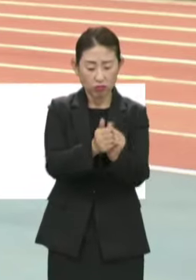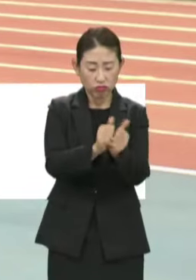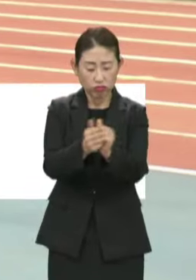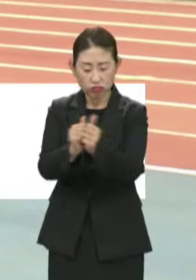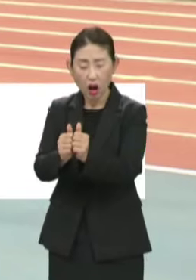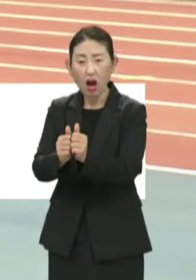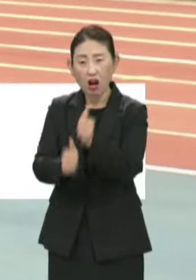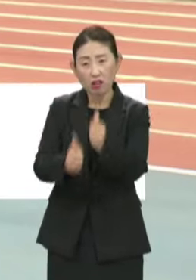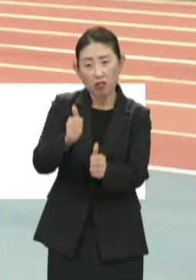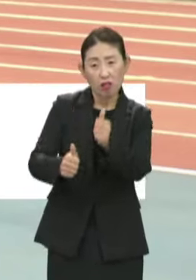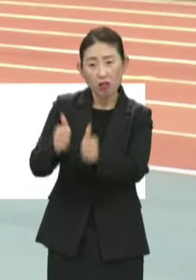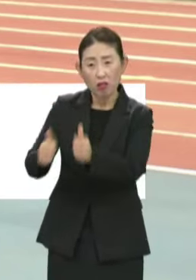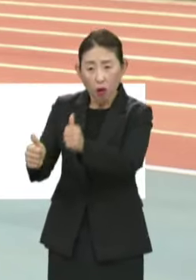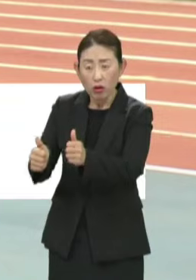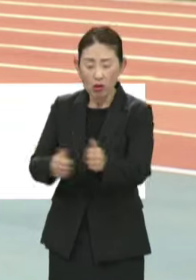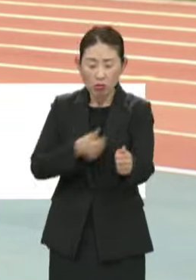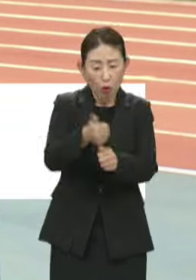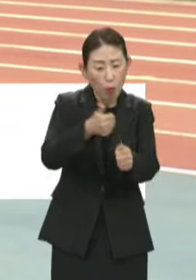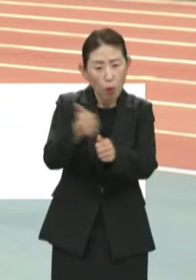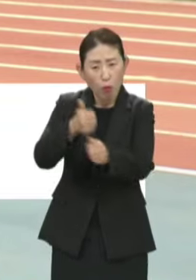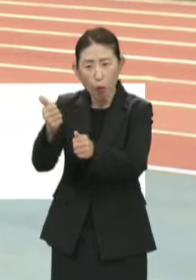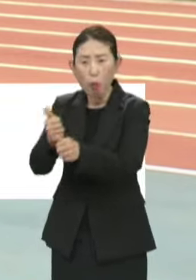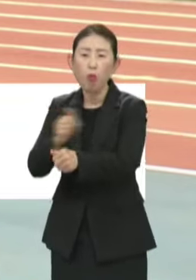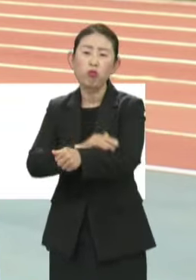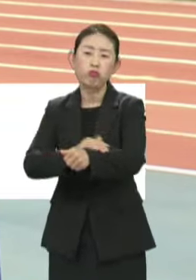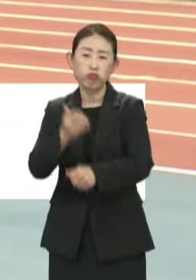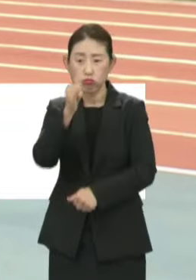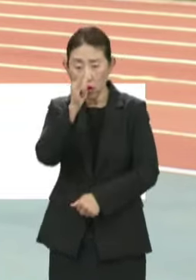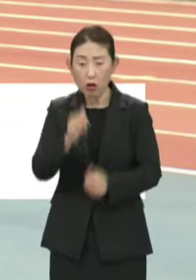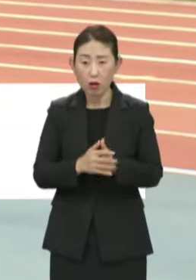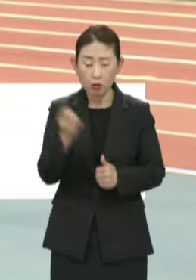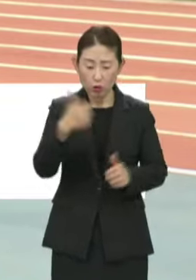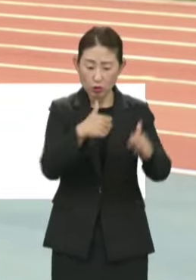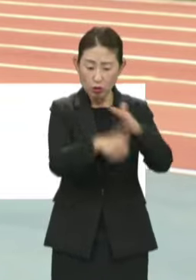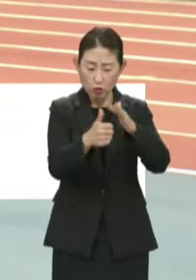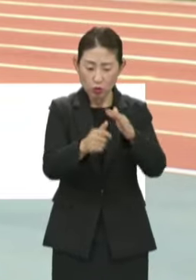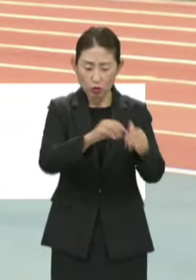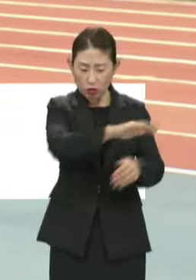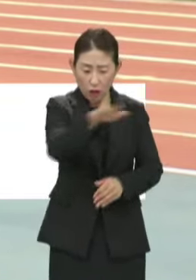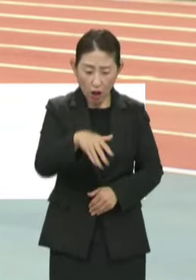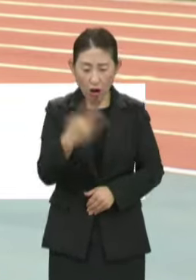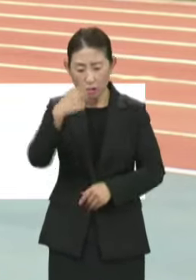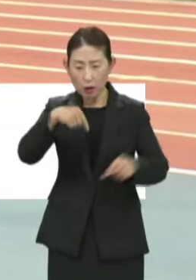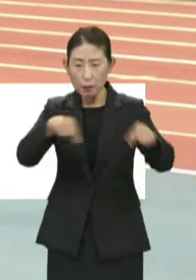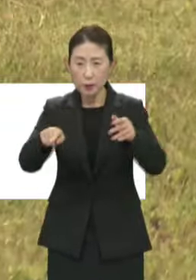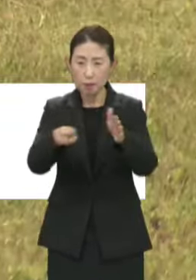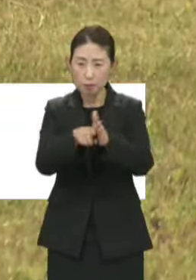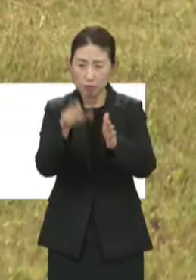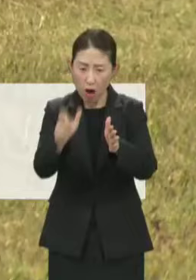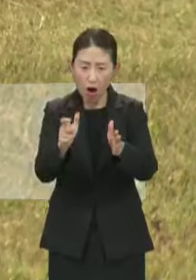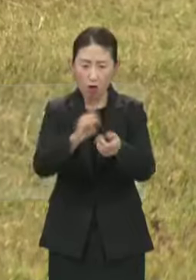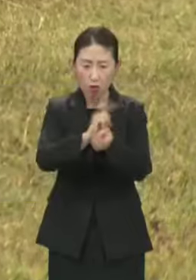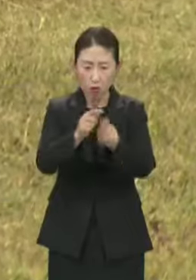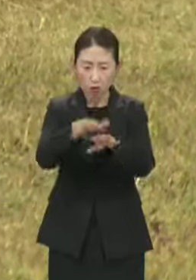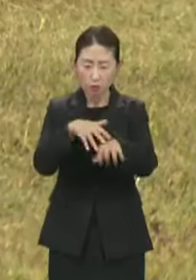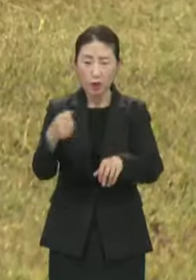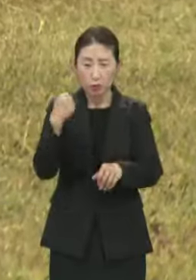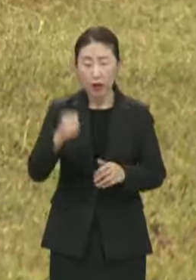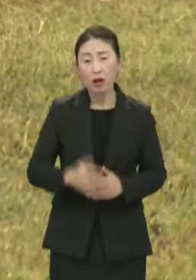liga e que os meus companheiros e a comissão técnica me dá muita confiança.